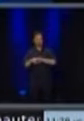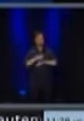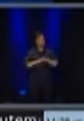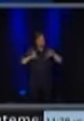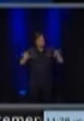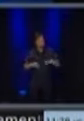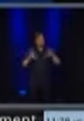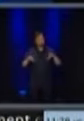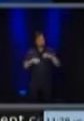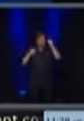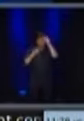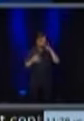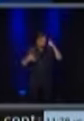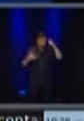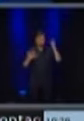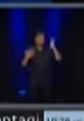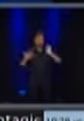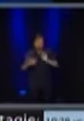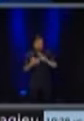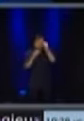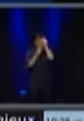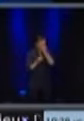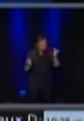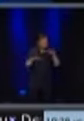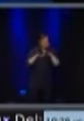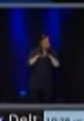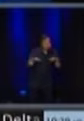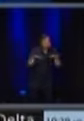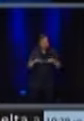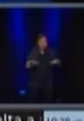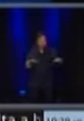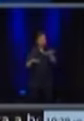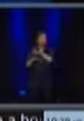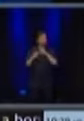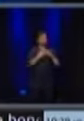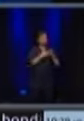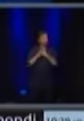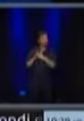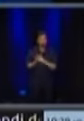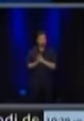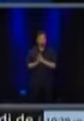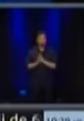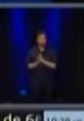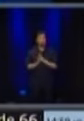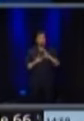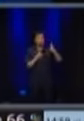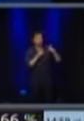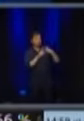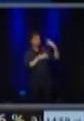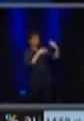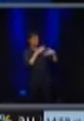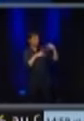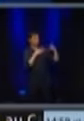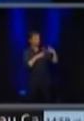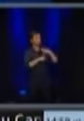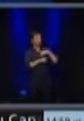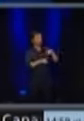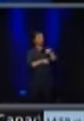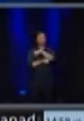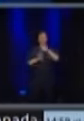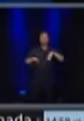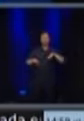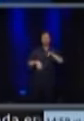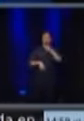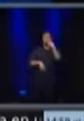les prochains jours, prochaines semaines. Même si on a commencé la deuxième dose, il faut aller chercher la première dose chez ces gens-là. Donc, il y a un effort